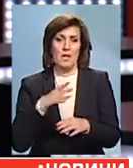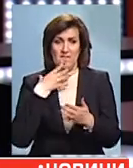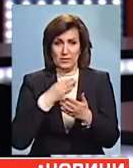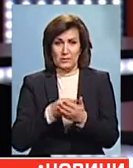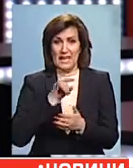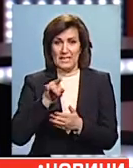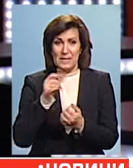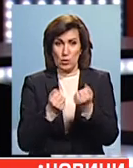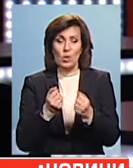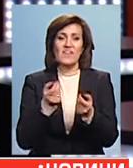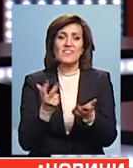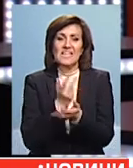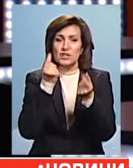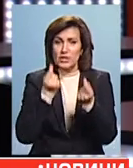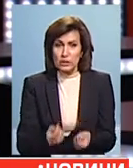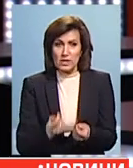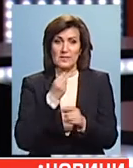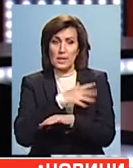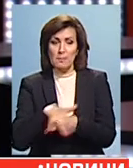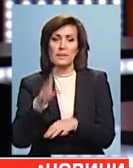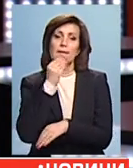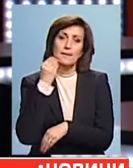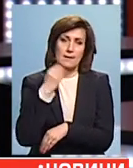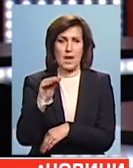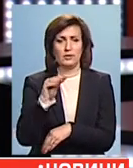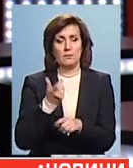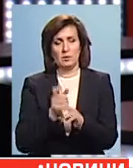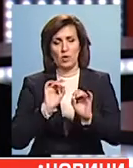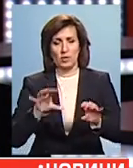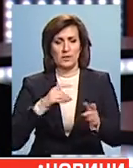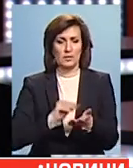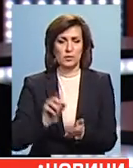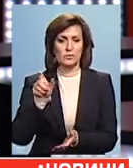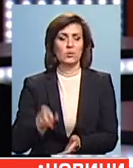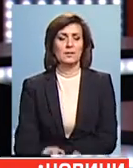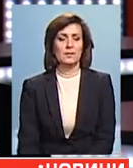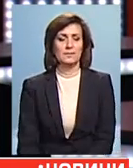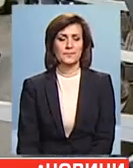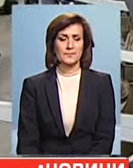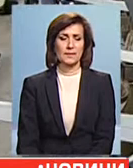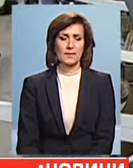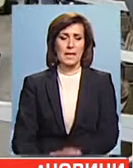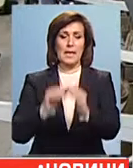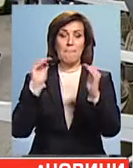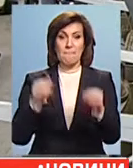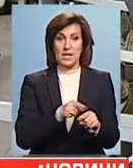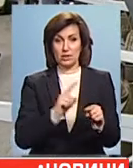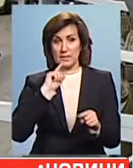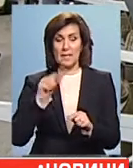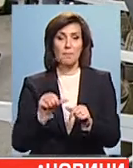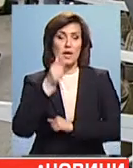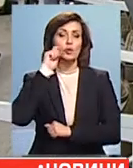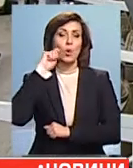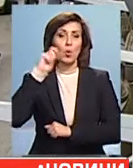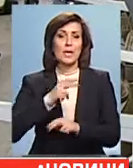дрони втричі дешевші за імпортні і кращі. Більше розкаже Ксенія Середа. Менш ніж за рік перший